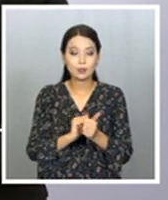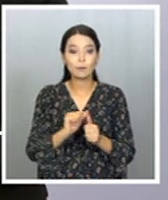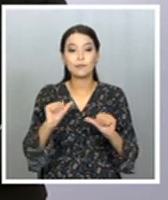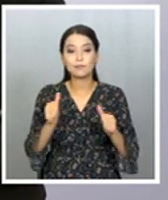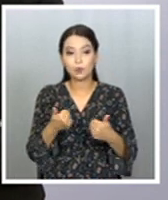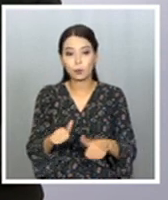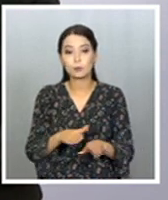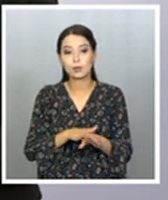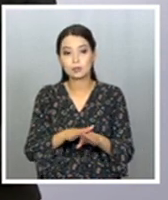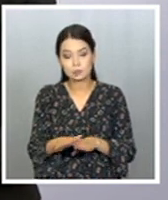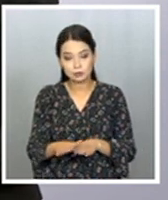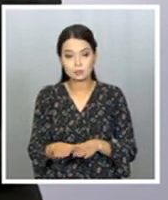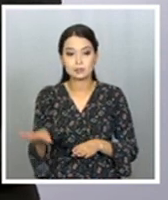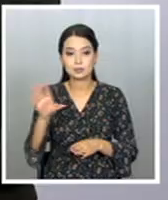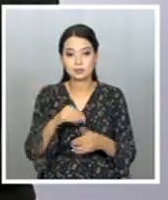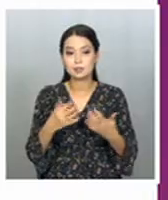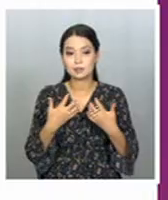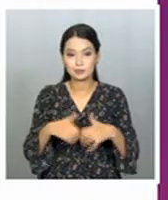арқылы есепті шешейік.